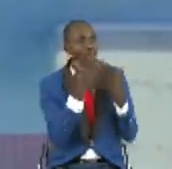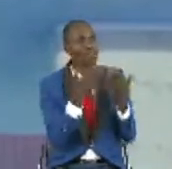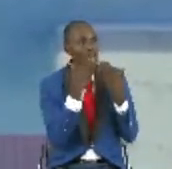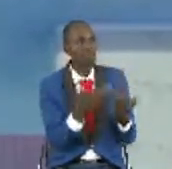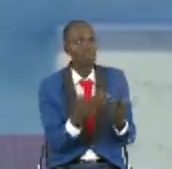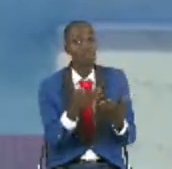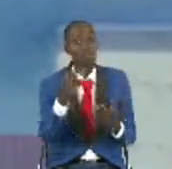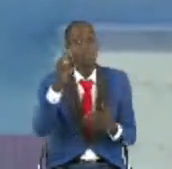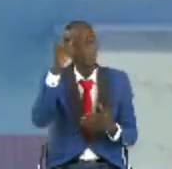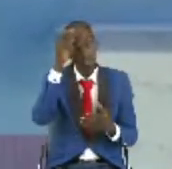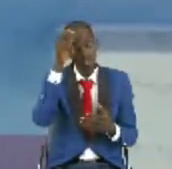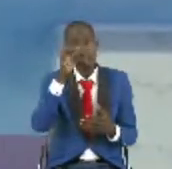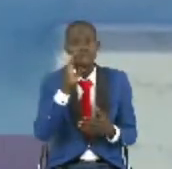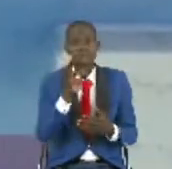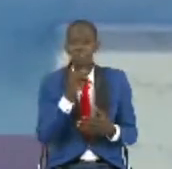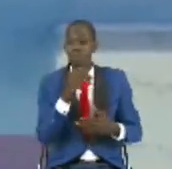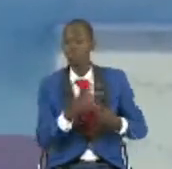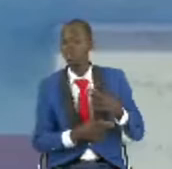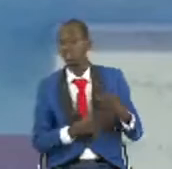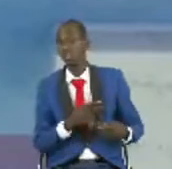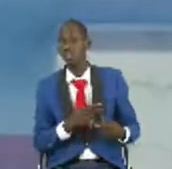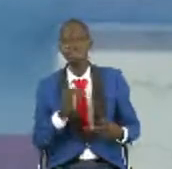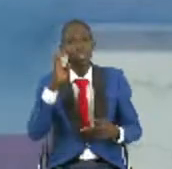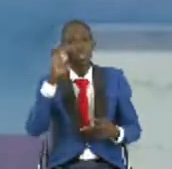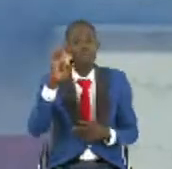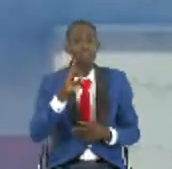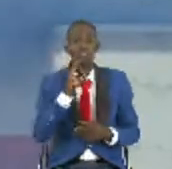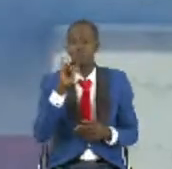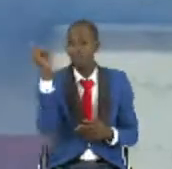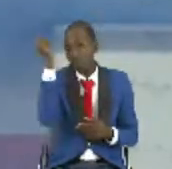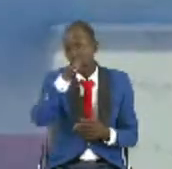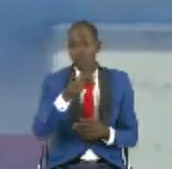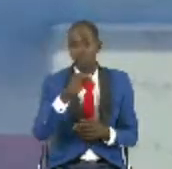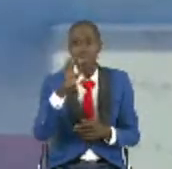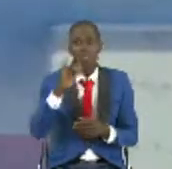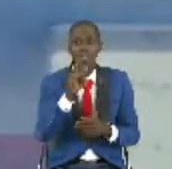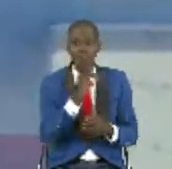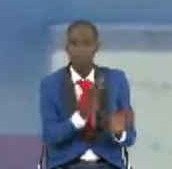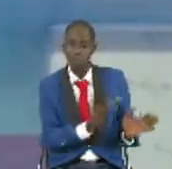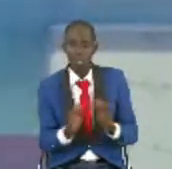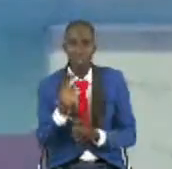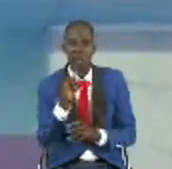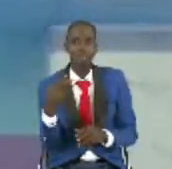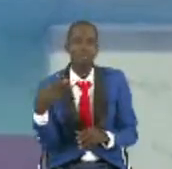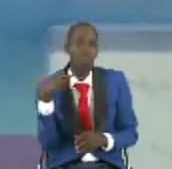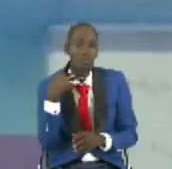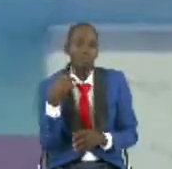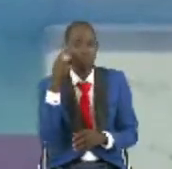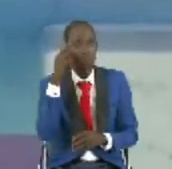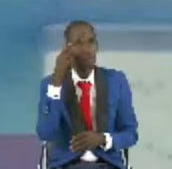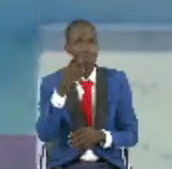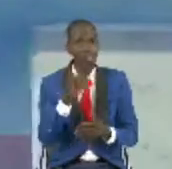Le diable n'est pas bon. Il sait ce qu'il fait. Il met le piège contre toi. Ce